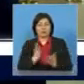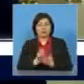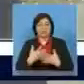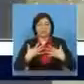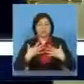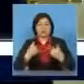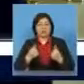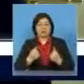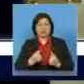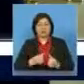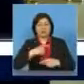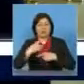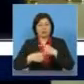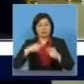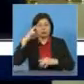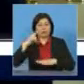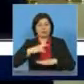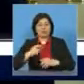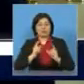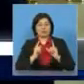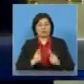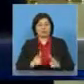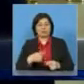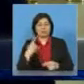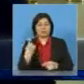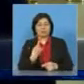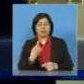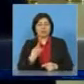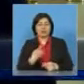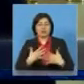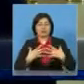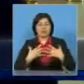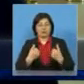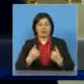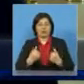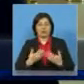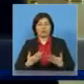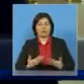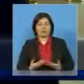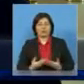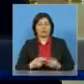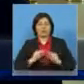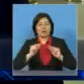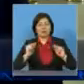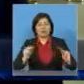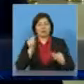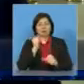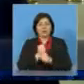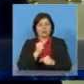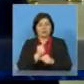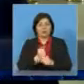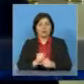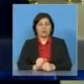будущее Казахстана. Я согласилась, да, первое, потому что я за здоровый образ жизни, и так как я работаю учителем, я думаю, то,